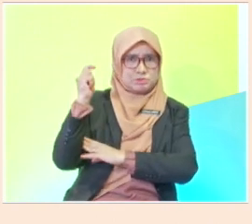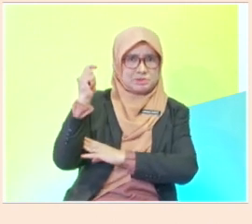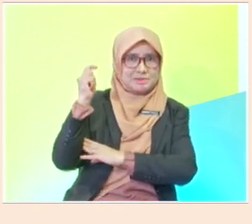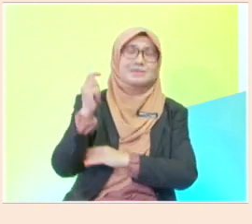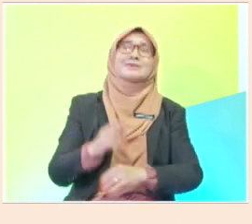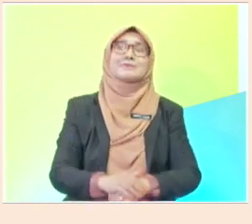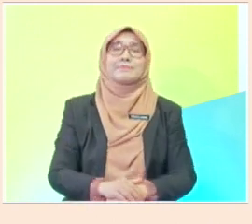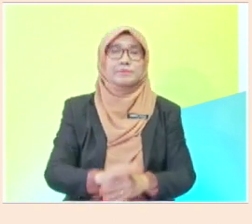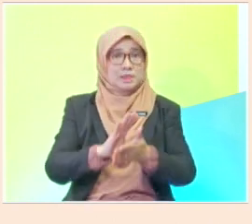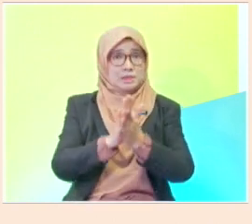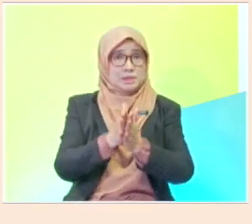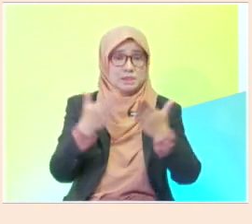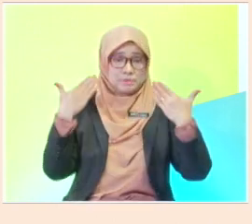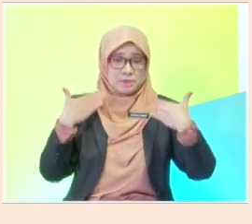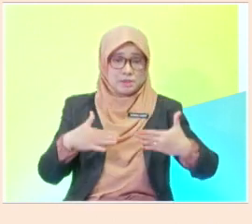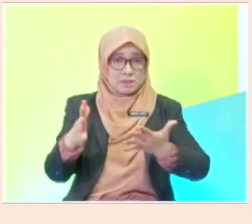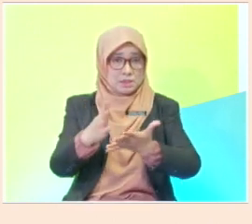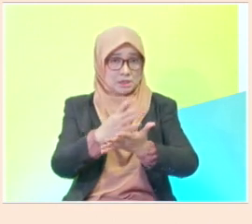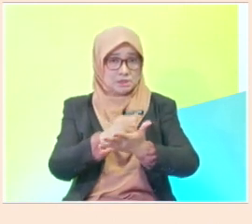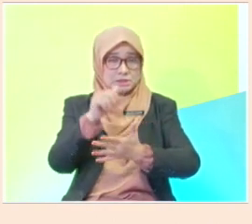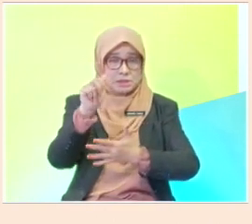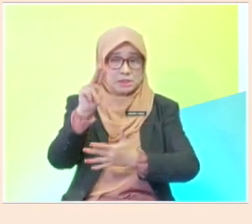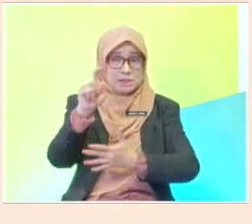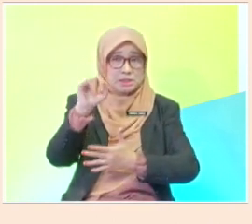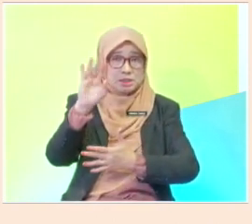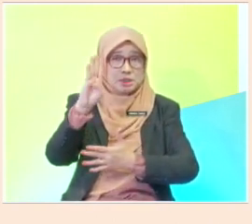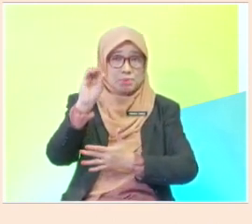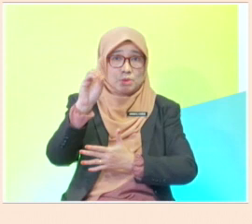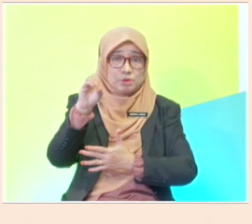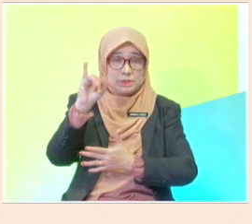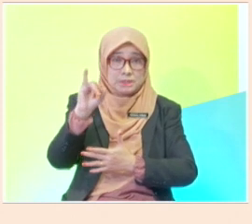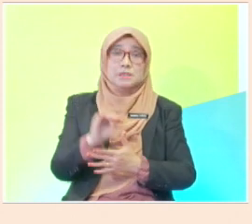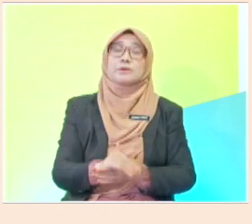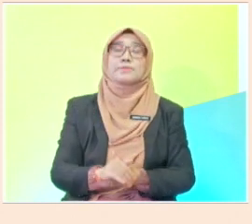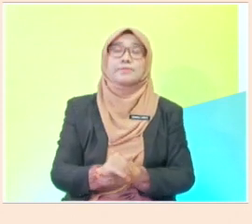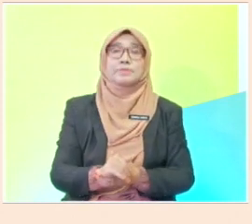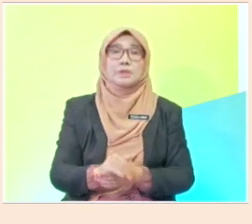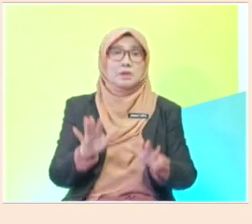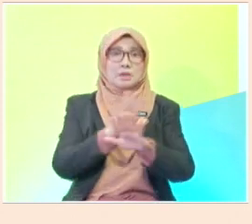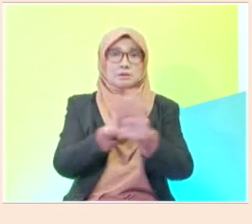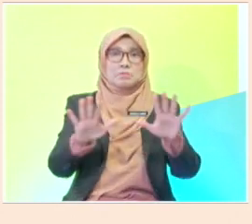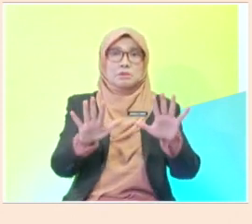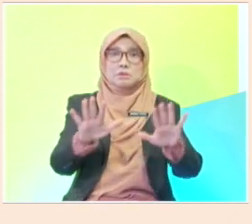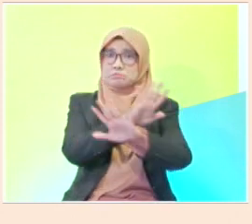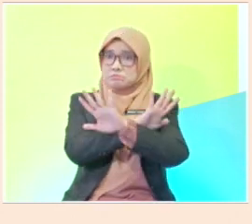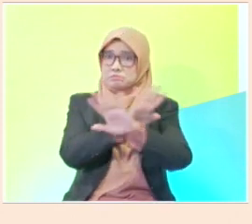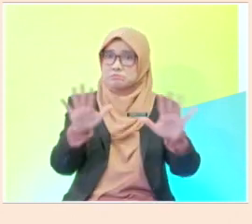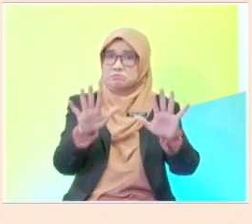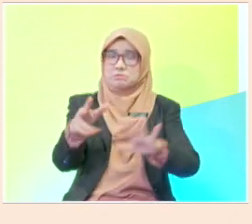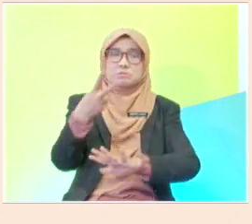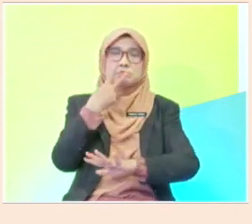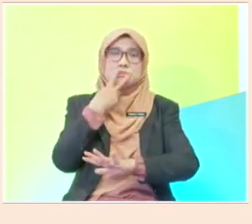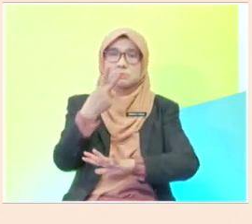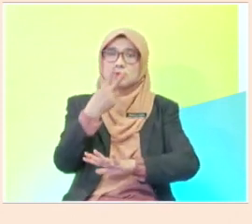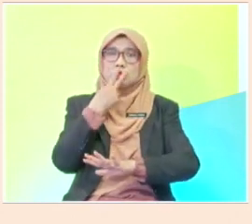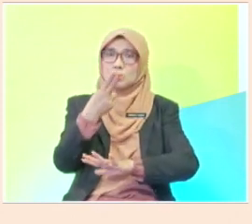akan menghasilkan antibodi yang baik untuk menentang penyakit. Okey, baik, dan tidak merokok dan tidak terdedah kepada asap